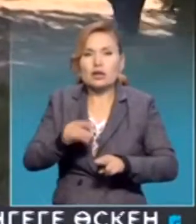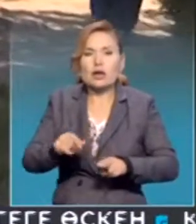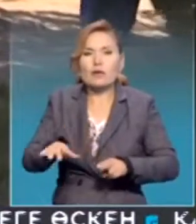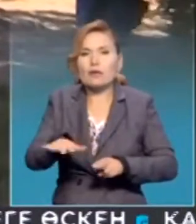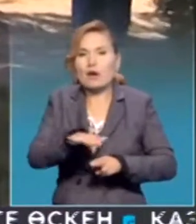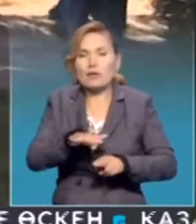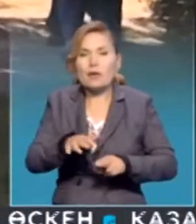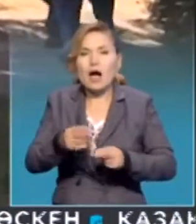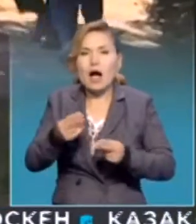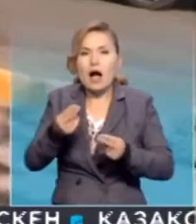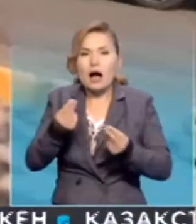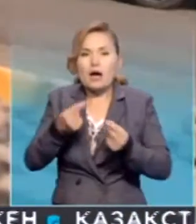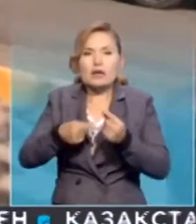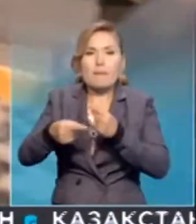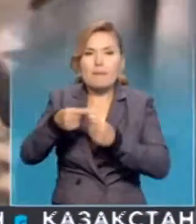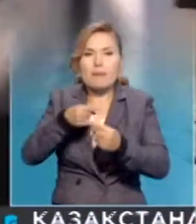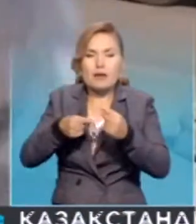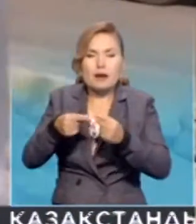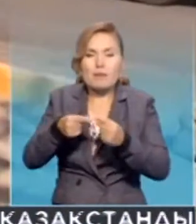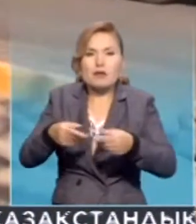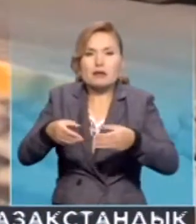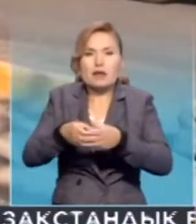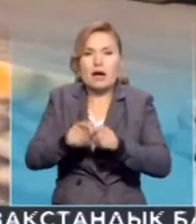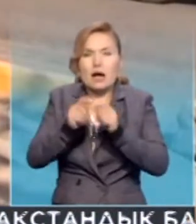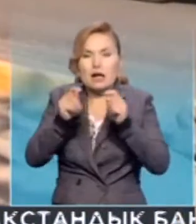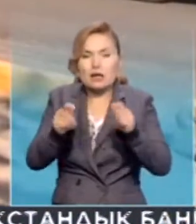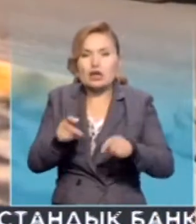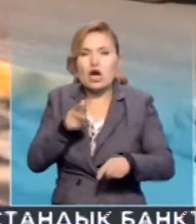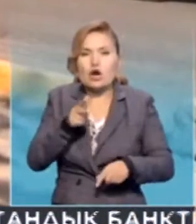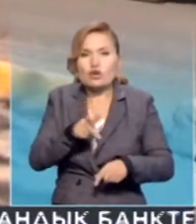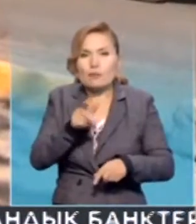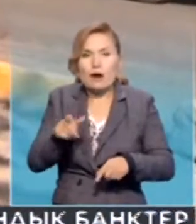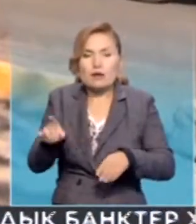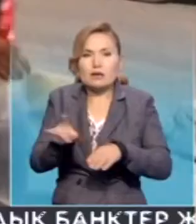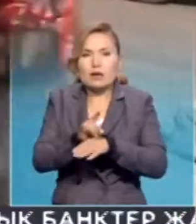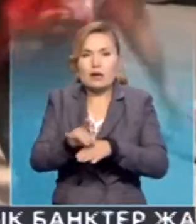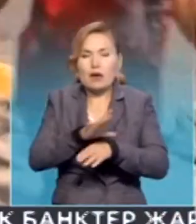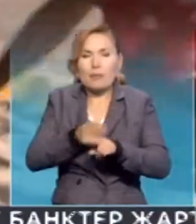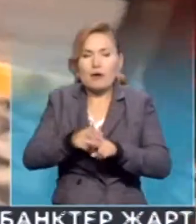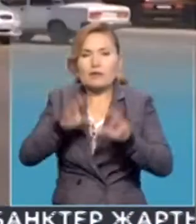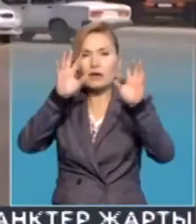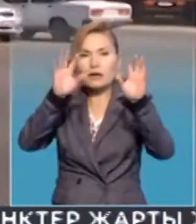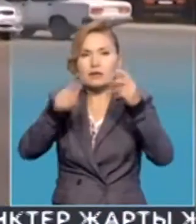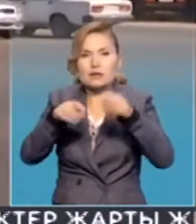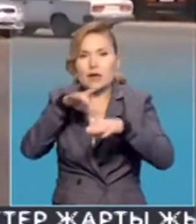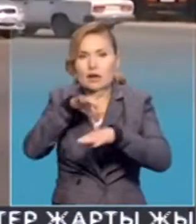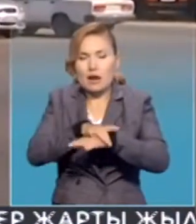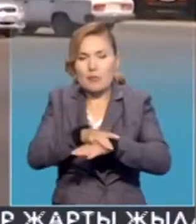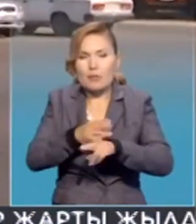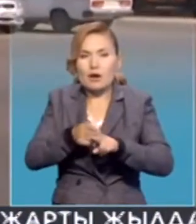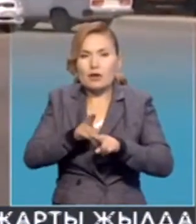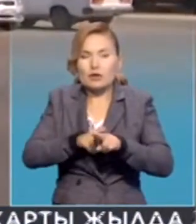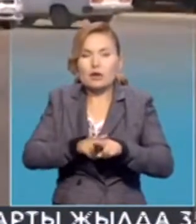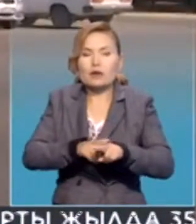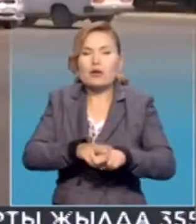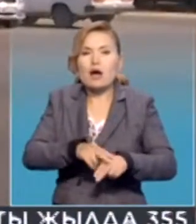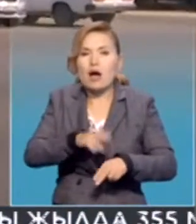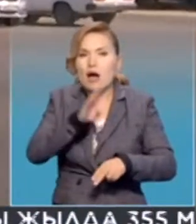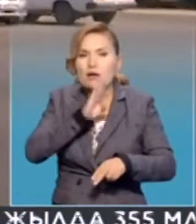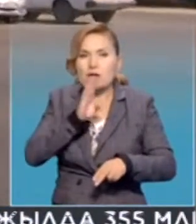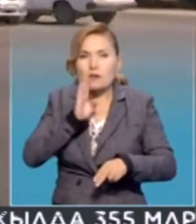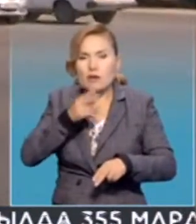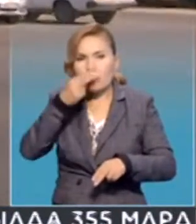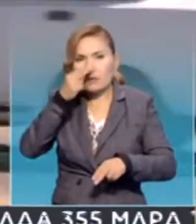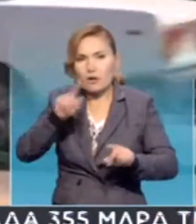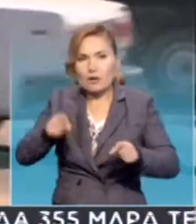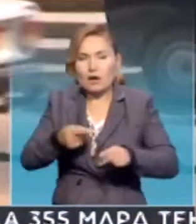қаржы пирамидасын құрып, оған 3000-нан астам азаматты тартқан. Ал заңсыз ұйымның қатарына енген адамдар 3 миллиард теңгеден астам